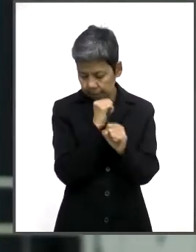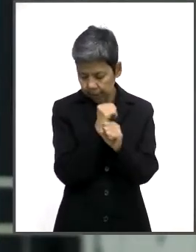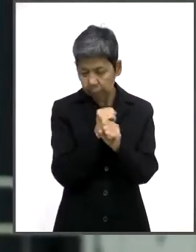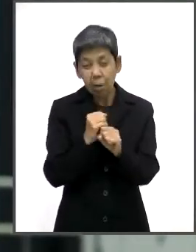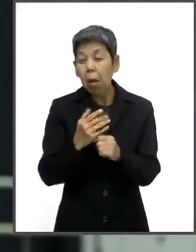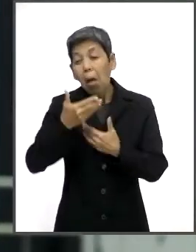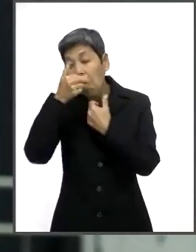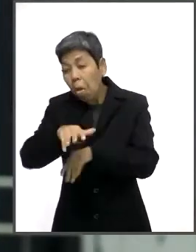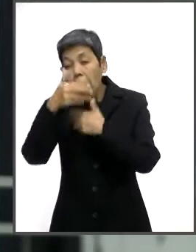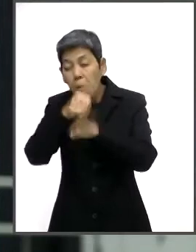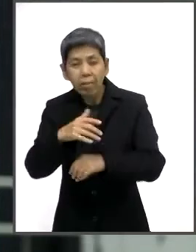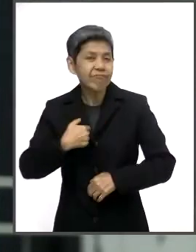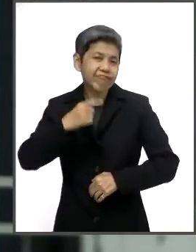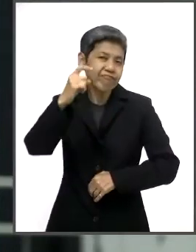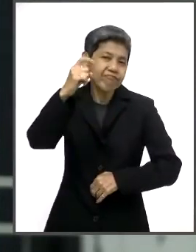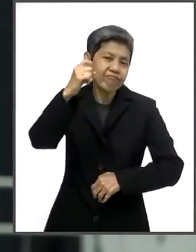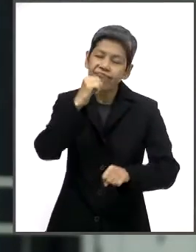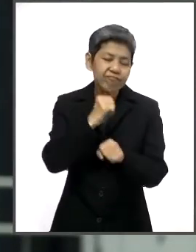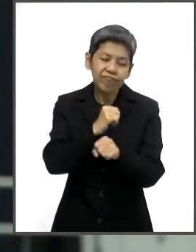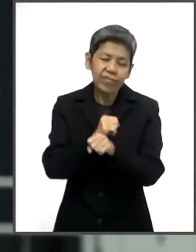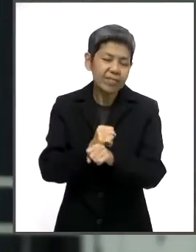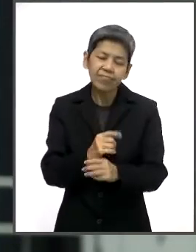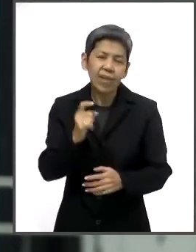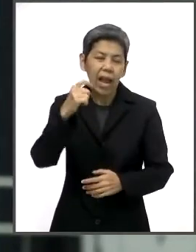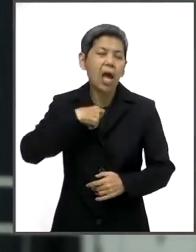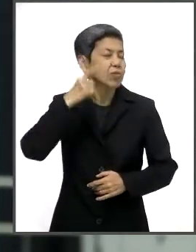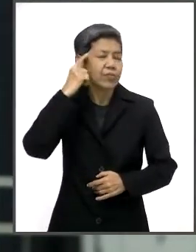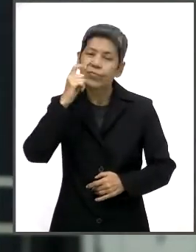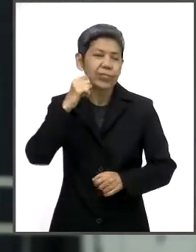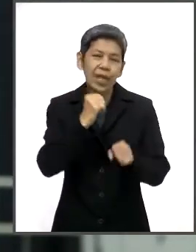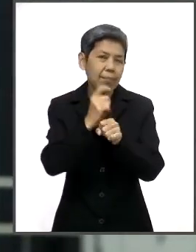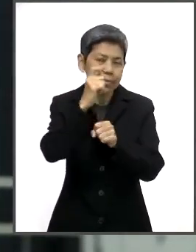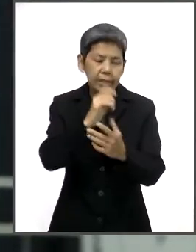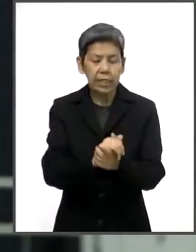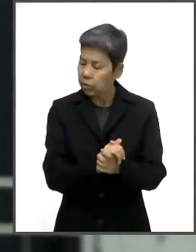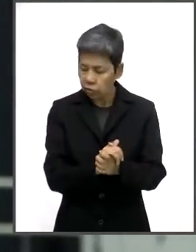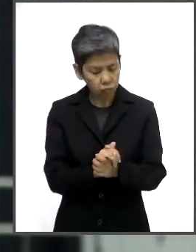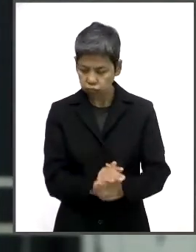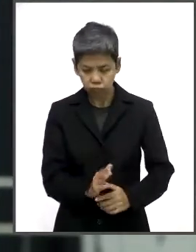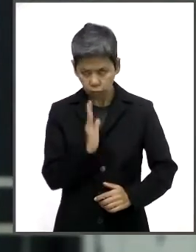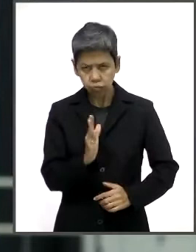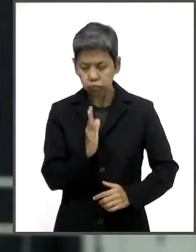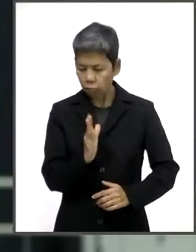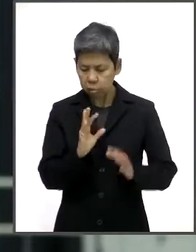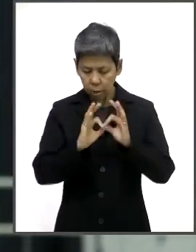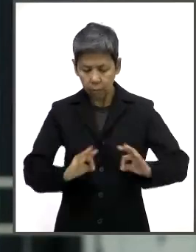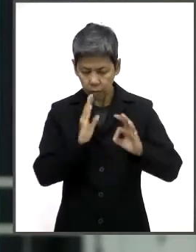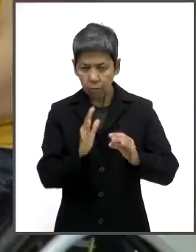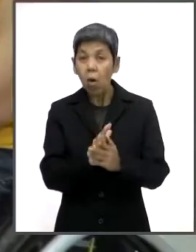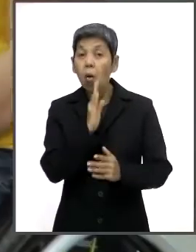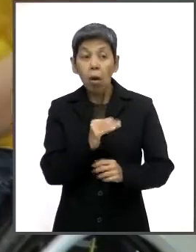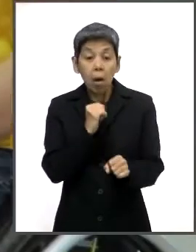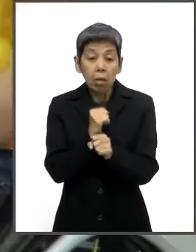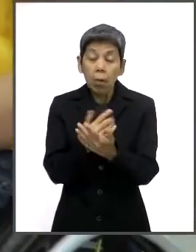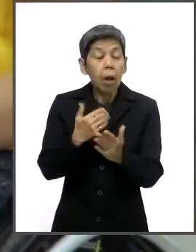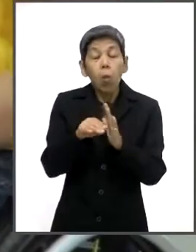เบียบเราสิ่งที่เราจะได้รับไหมข้างหน้าเรารู้เลยว่ามันเป็นไปไม่ได้ค่ะที่ 100% ที่เราจะได้เหรียญตามเป้า